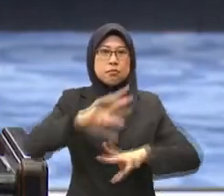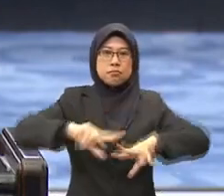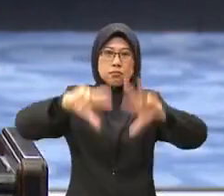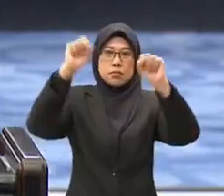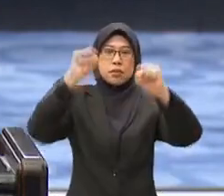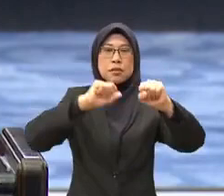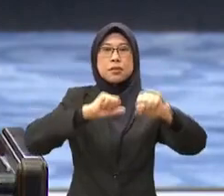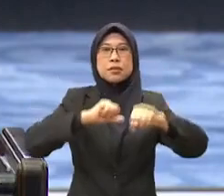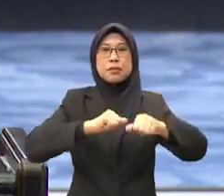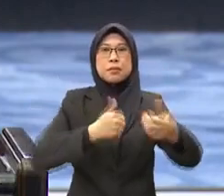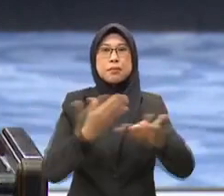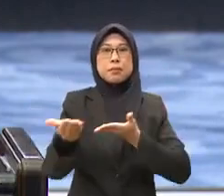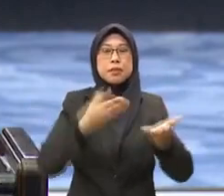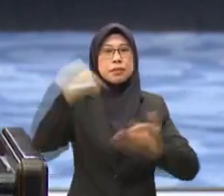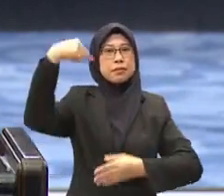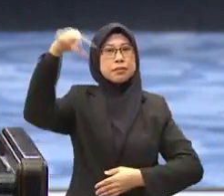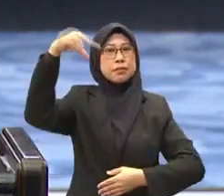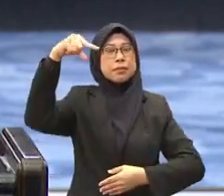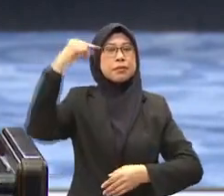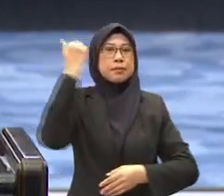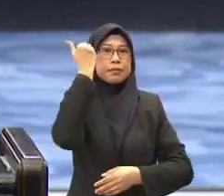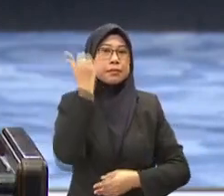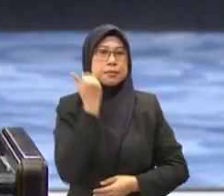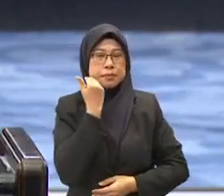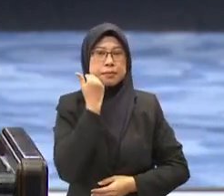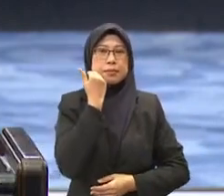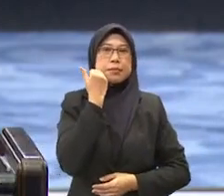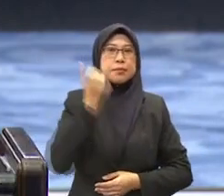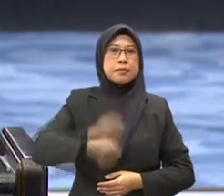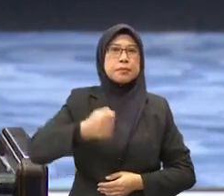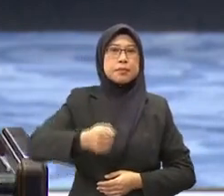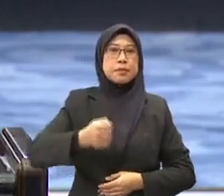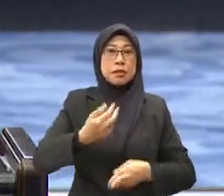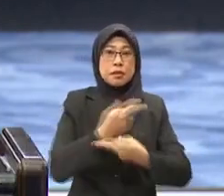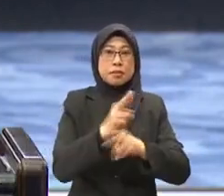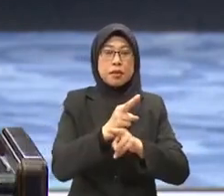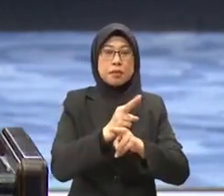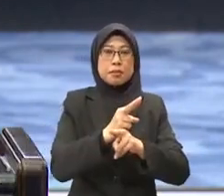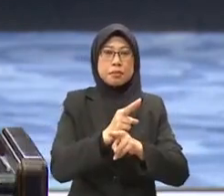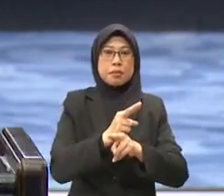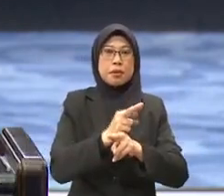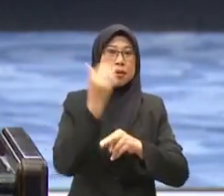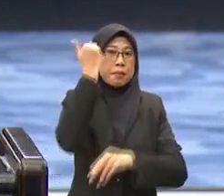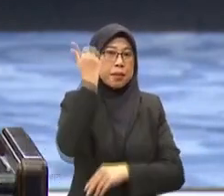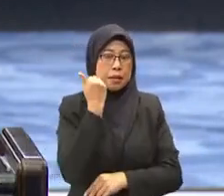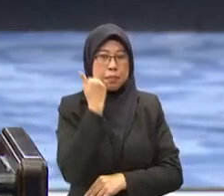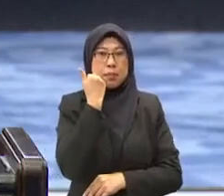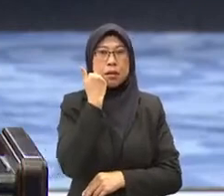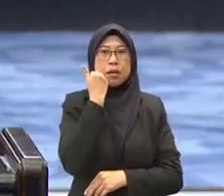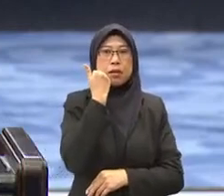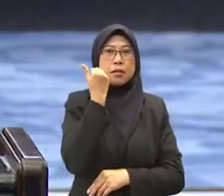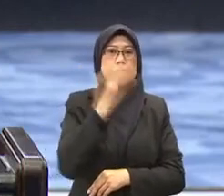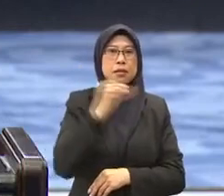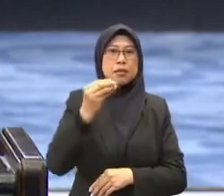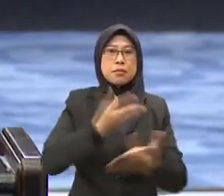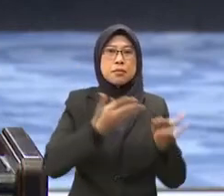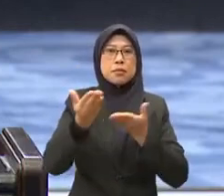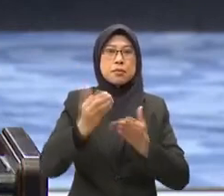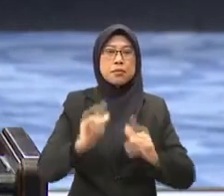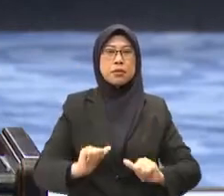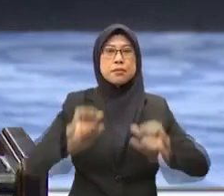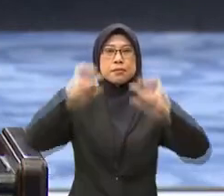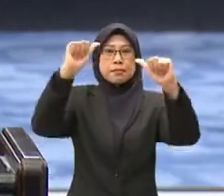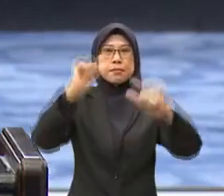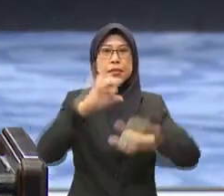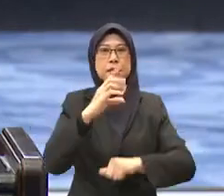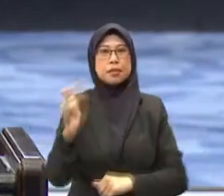produktiviti institusi kehakiman negara termasuklah untuk membaik pulih pasarana mahkamah dan menaik taraf kemudahan ICT